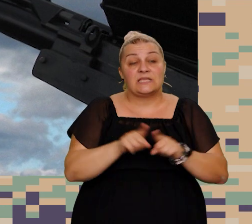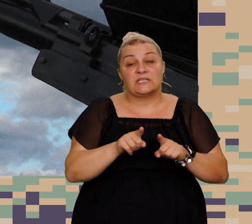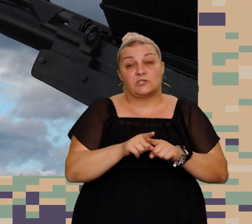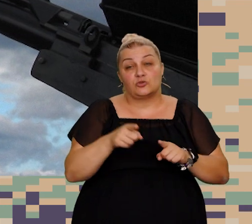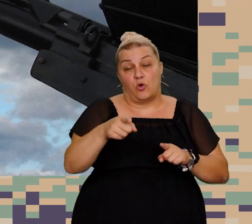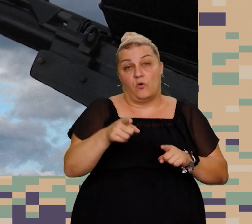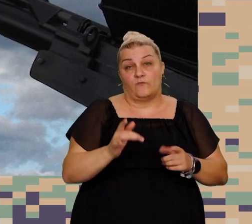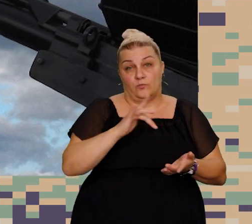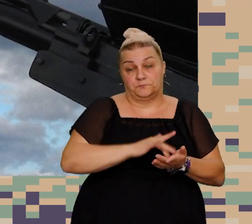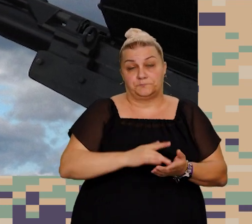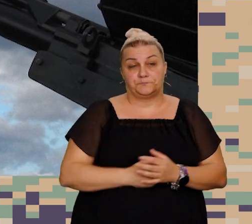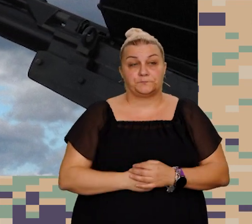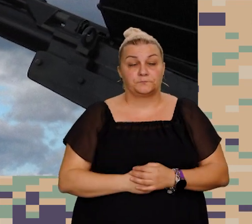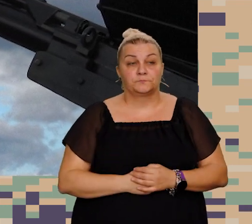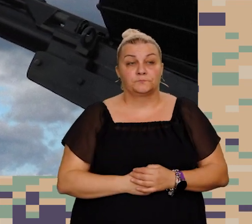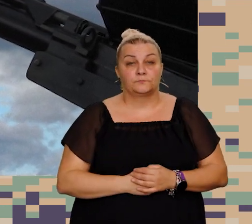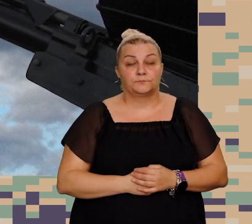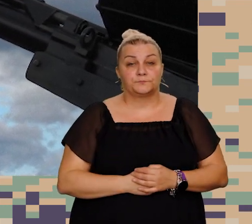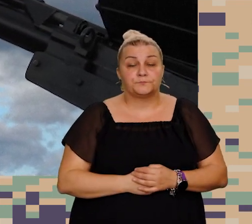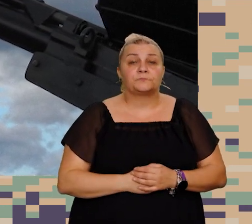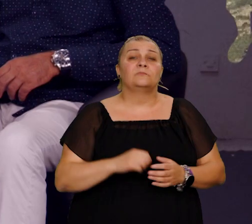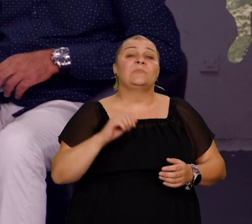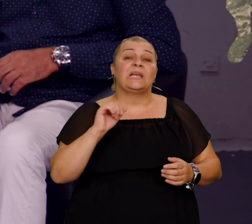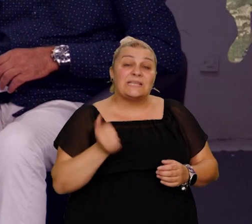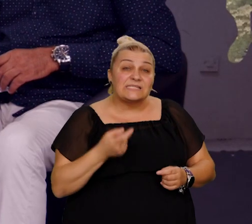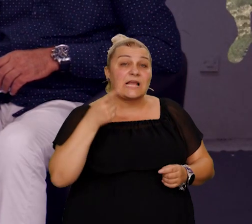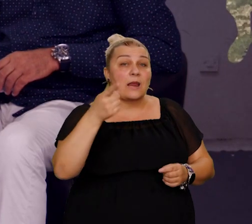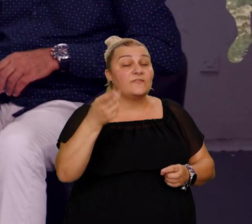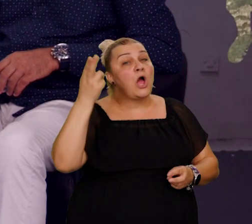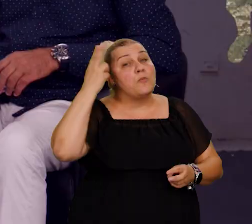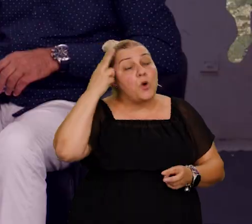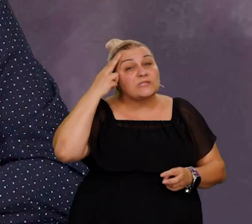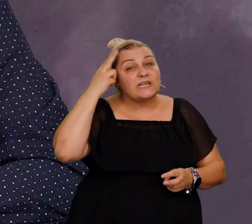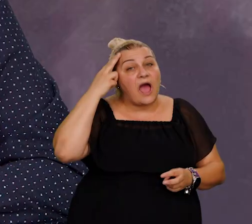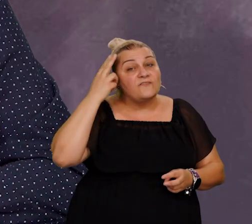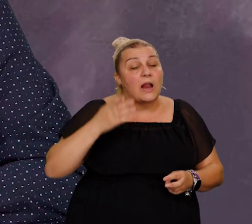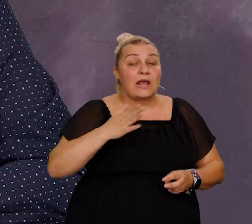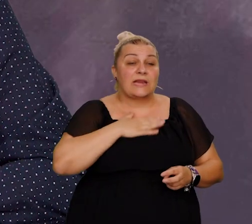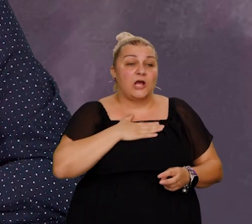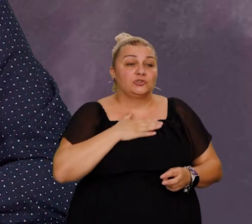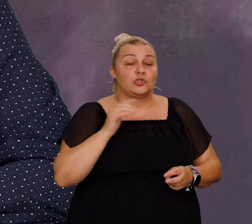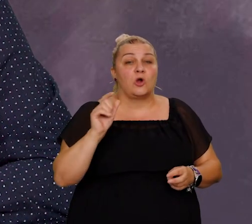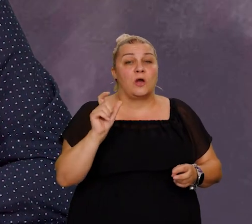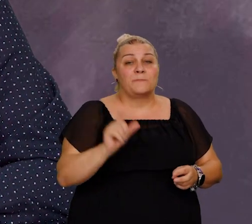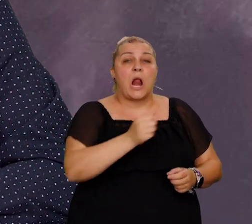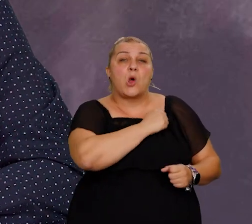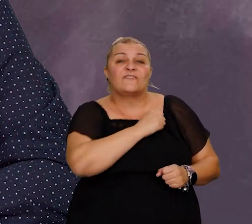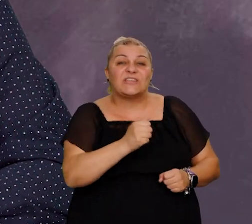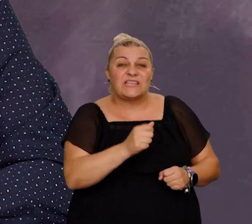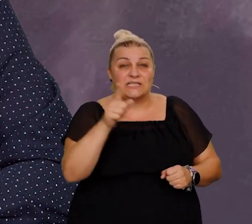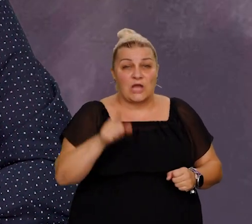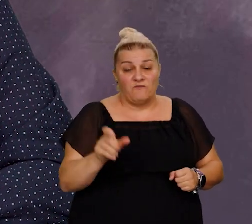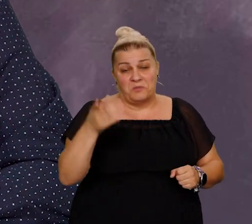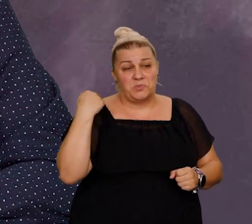zgradi odjevnog doma. Da, jeste li tada poznavali našeg mladog viteza,